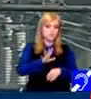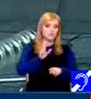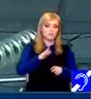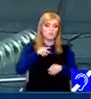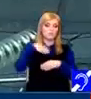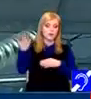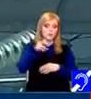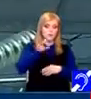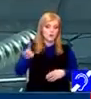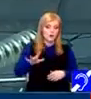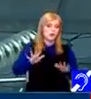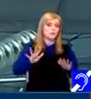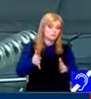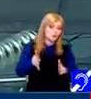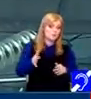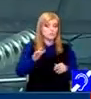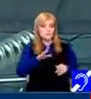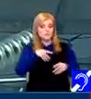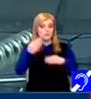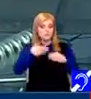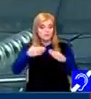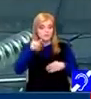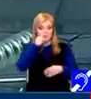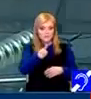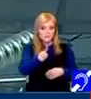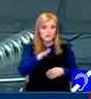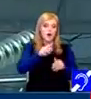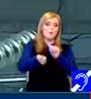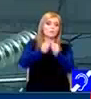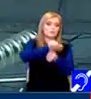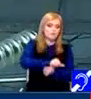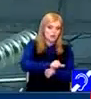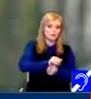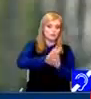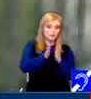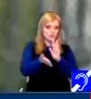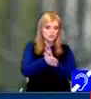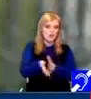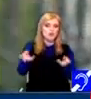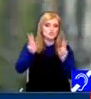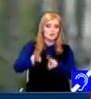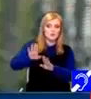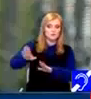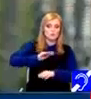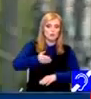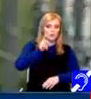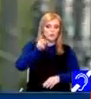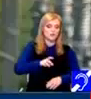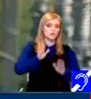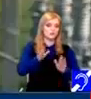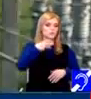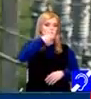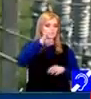regiunii transnistrene. Întâmplător sau nu, la câteva luni distanță, Energocom a modificat contractul și a lăsat furnizorul din Ucraina cu o cotă de